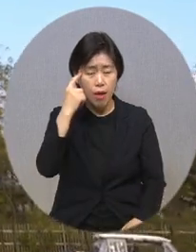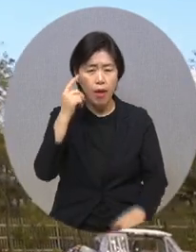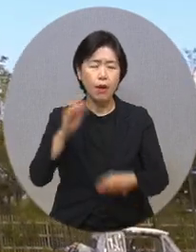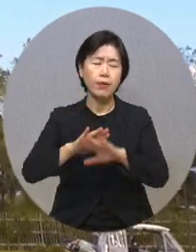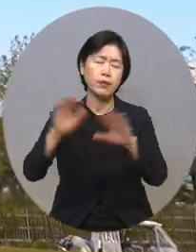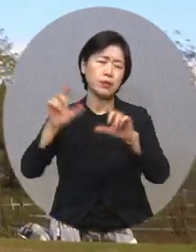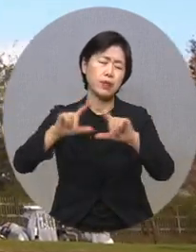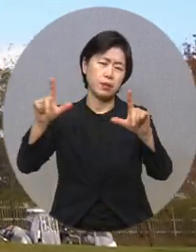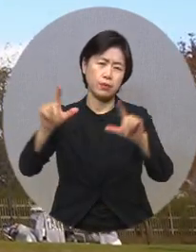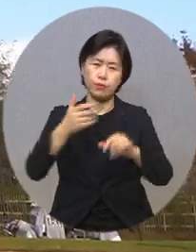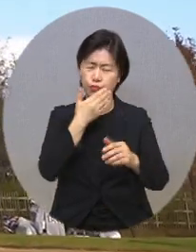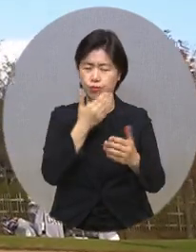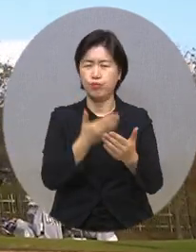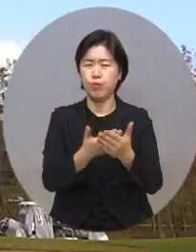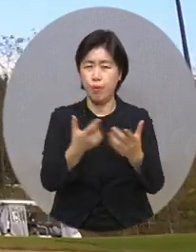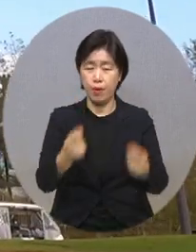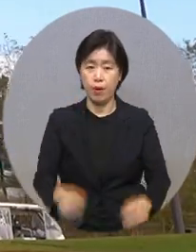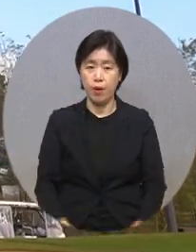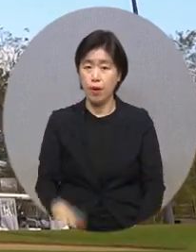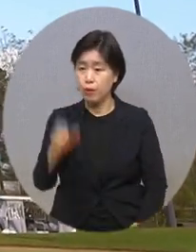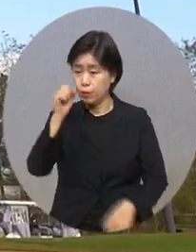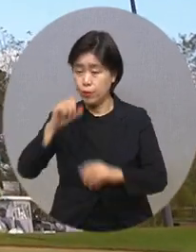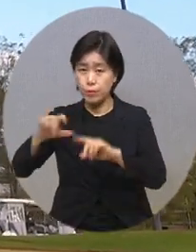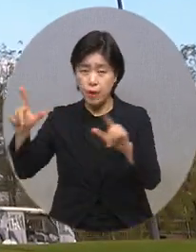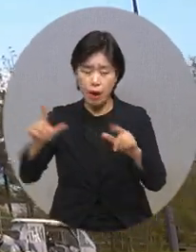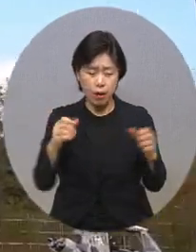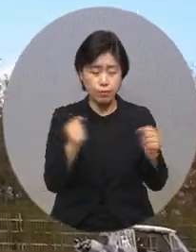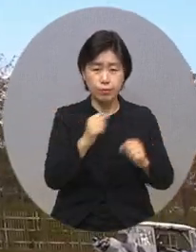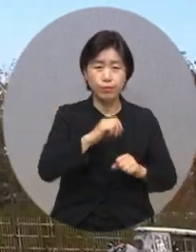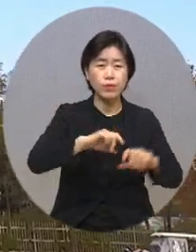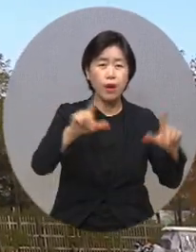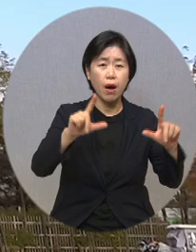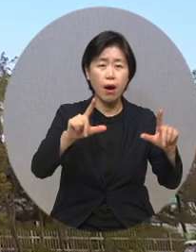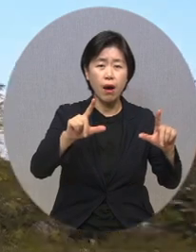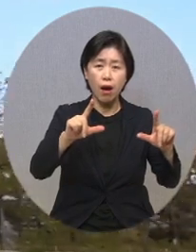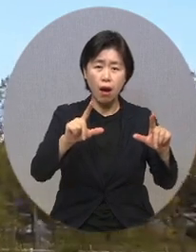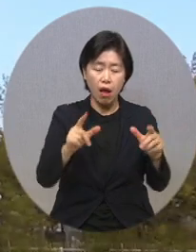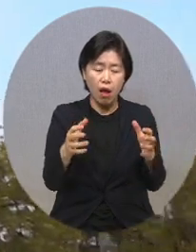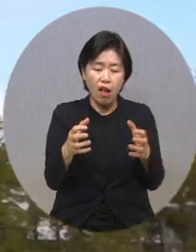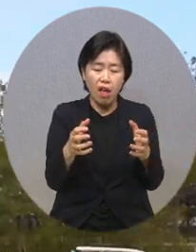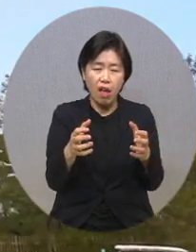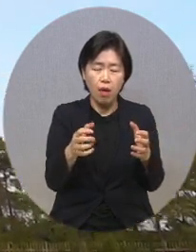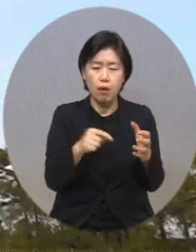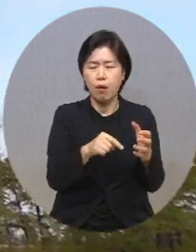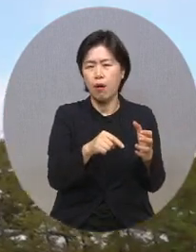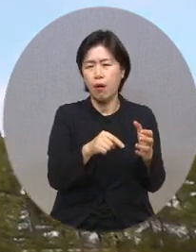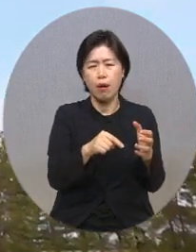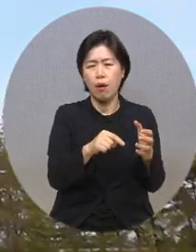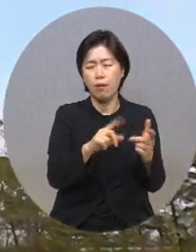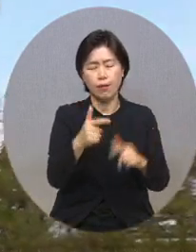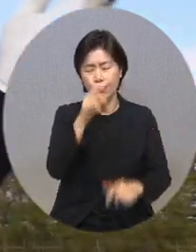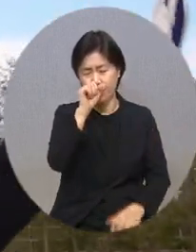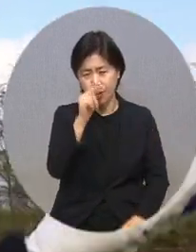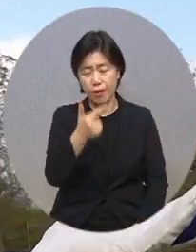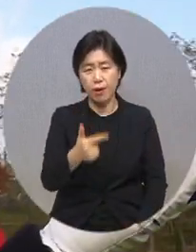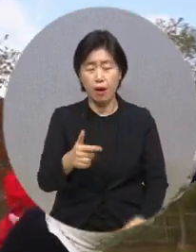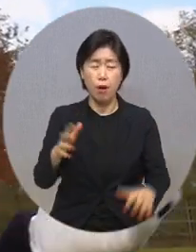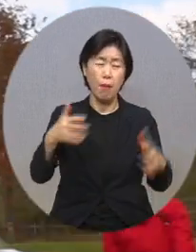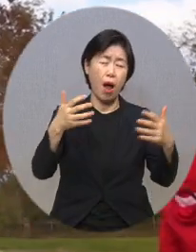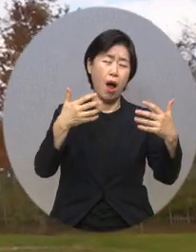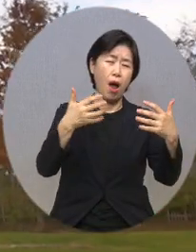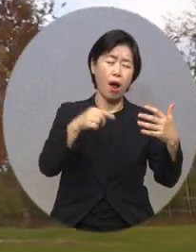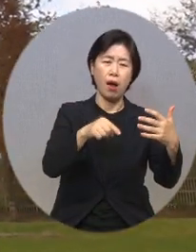봤던 분들은 왜냐면 추우니까 막 그립도 안 잡히고 거리도 안 나가고 바람도